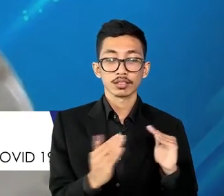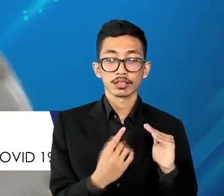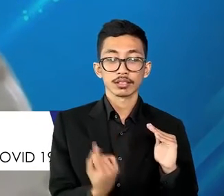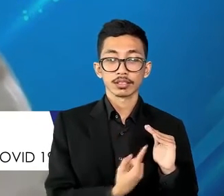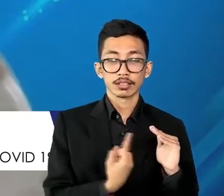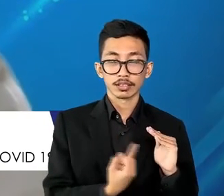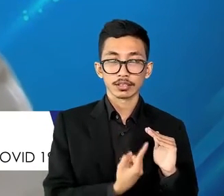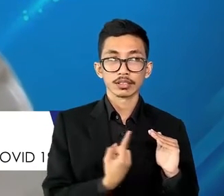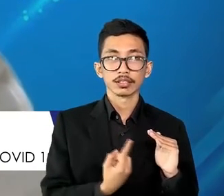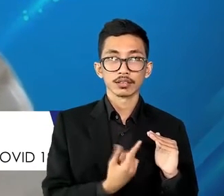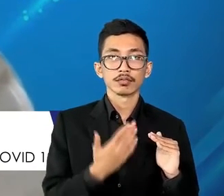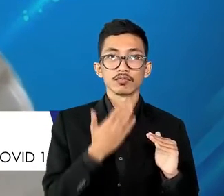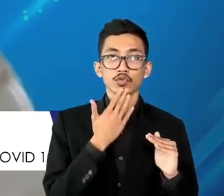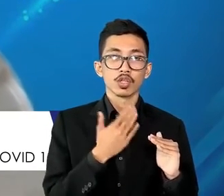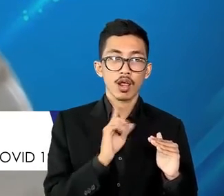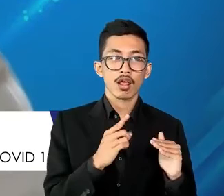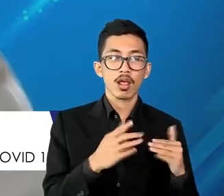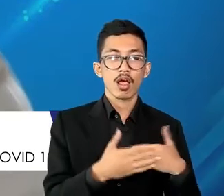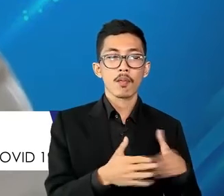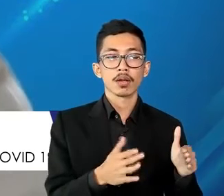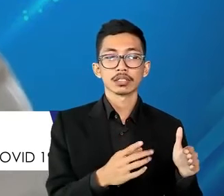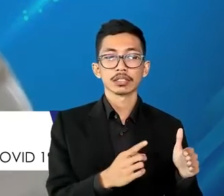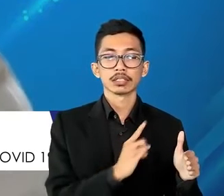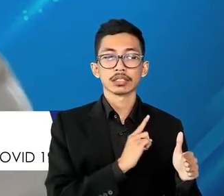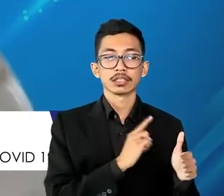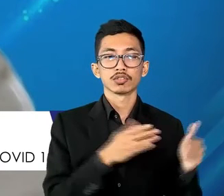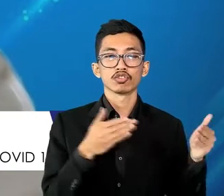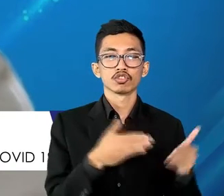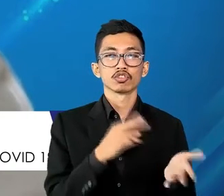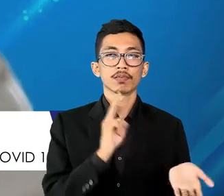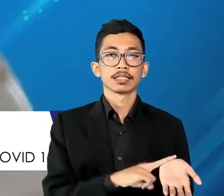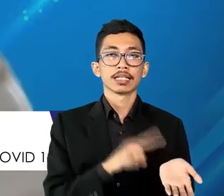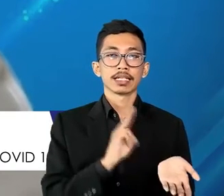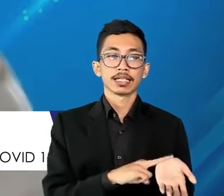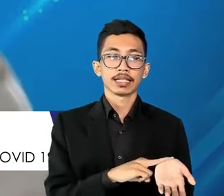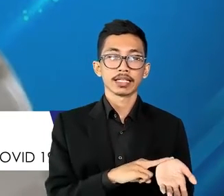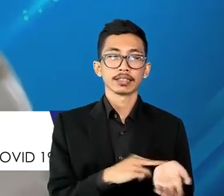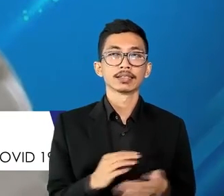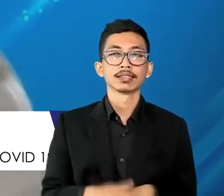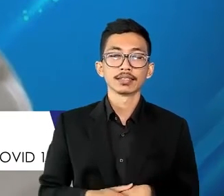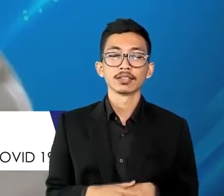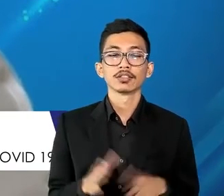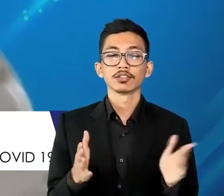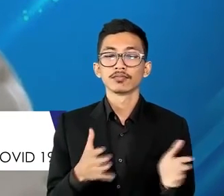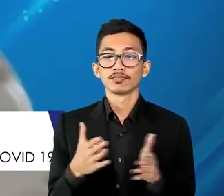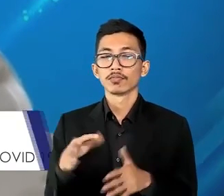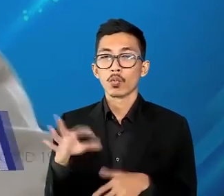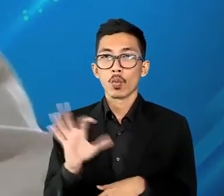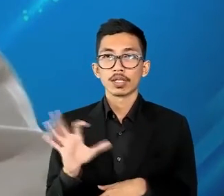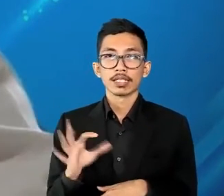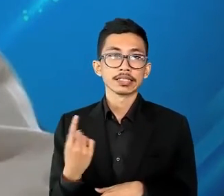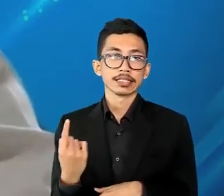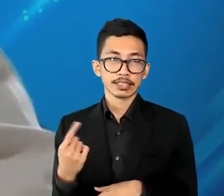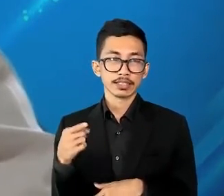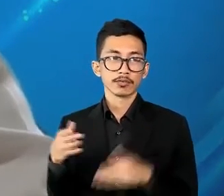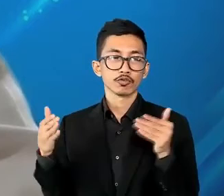mandiri itu punya kamar tersendiri untuk si pasien. Kemudian mempunyai kamar mandi tersendiri untuk si